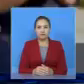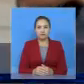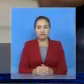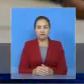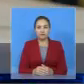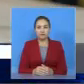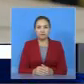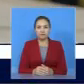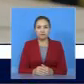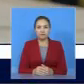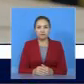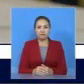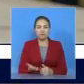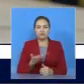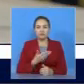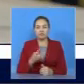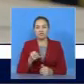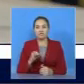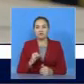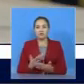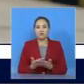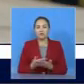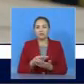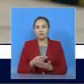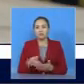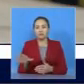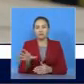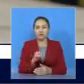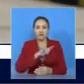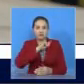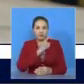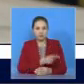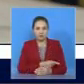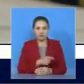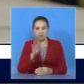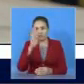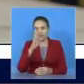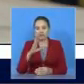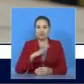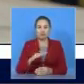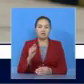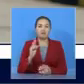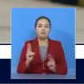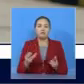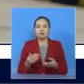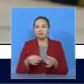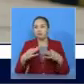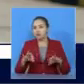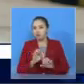Негізгі қарсыластарым қазір мен мынау-мынау деп айтпаймын, бәрі де мықты. Сондықтан ешқайсысымен босамау